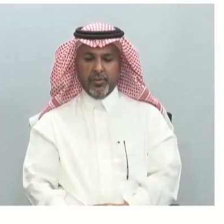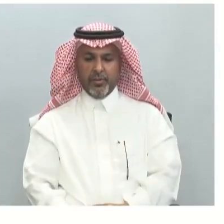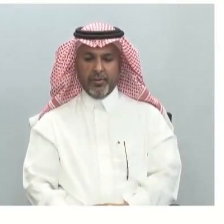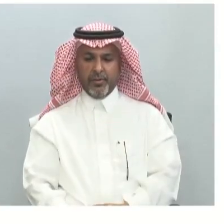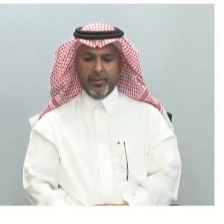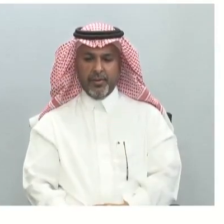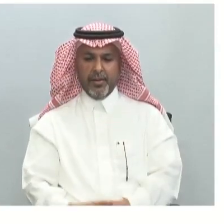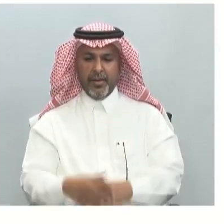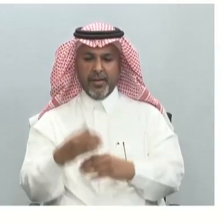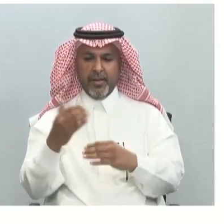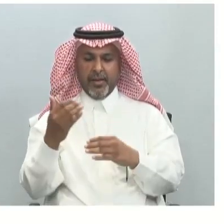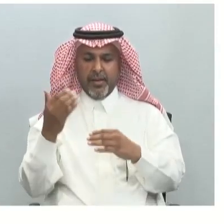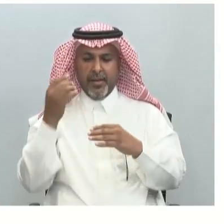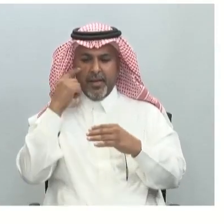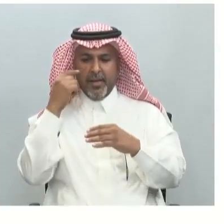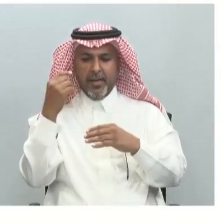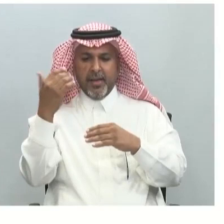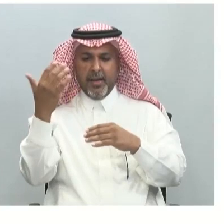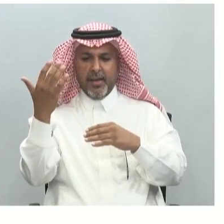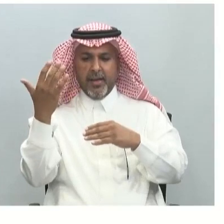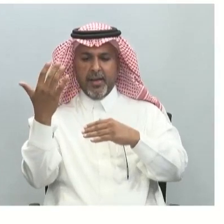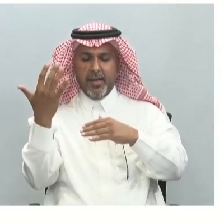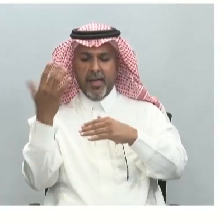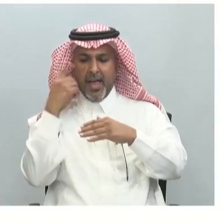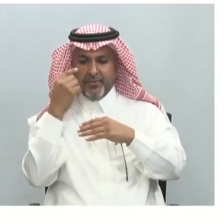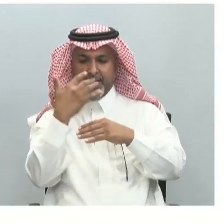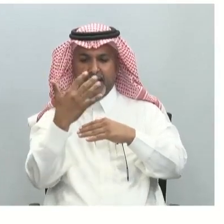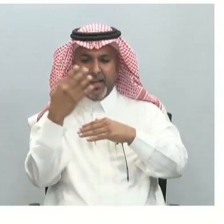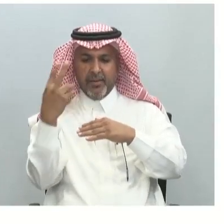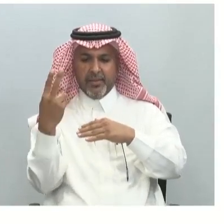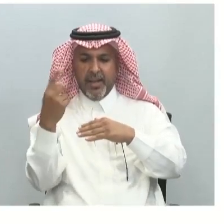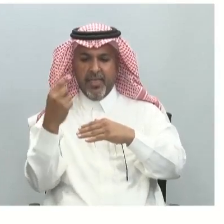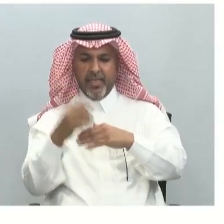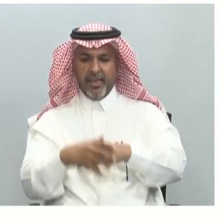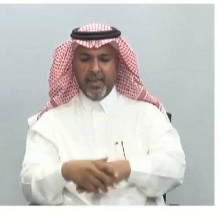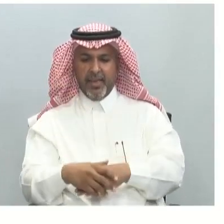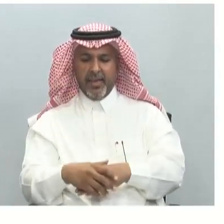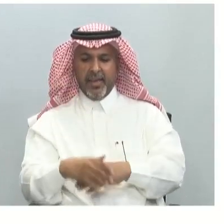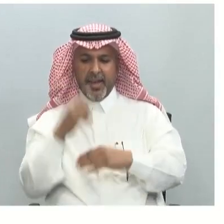راح تطلع بخمسه جذر اثنين على اربعه اذا الزمن